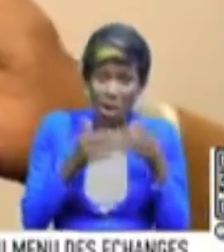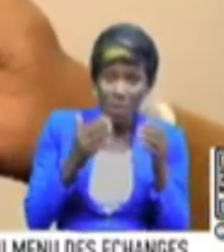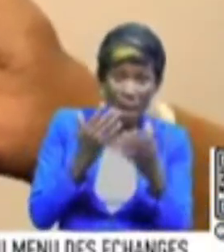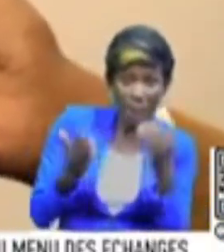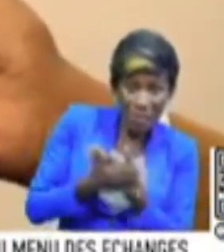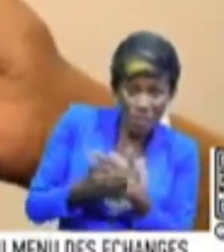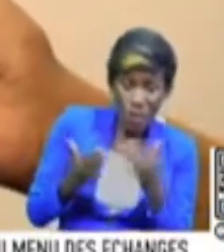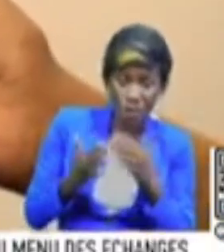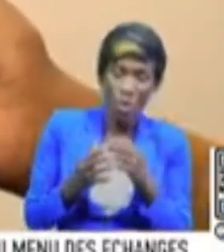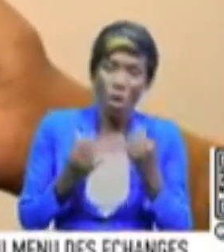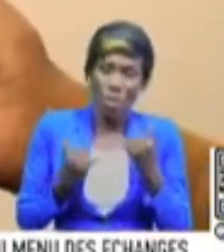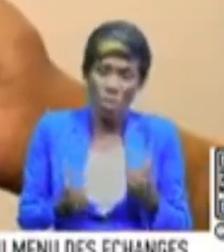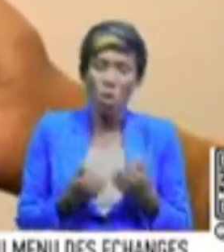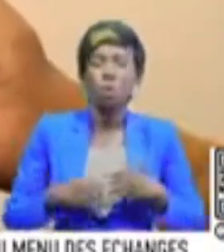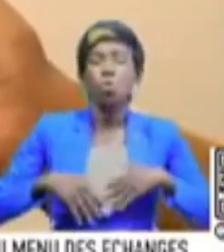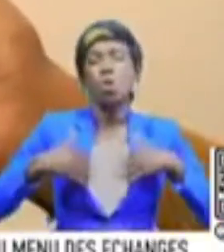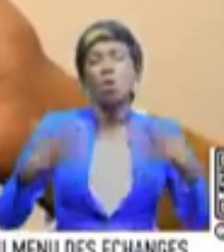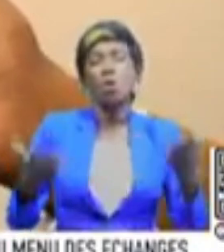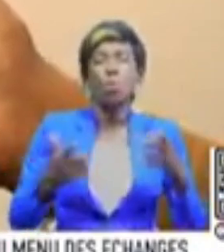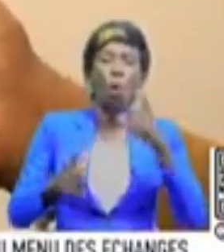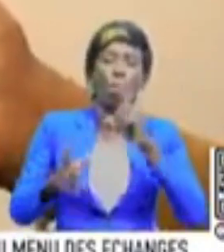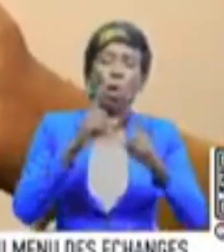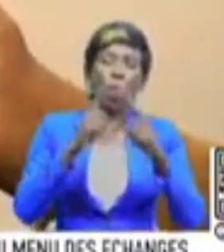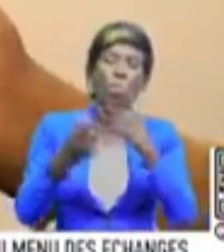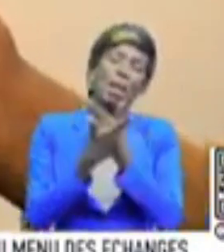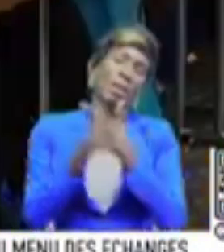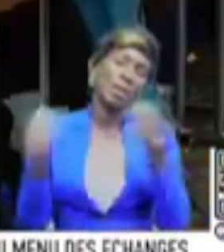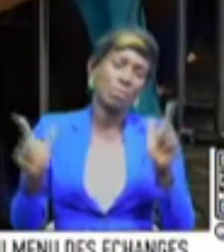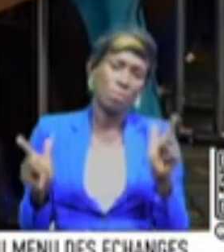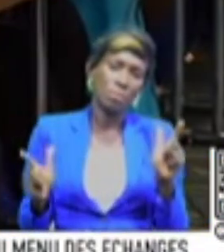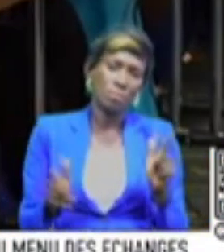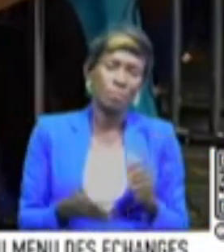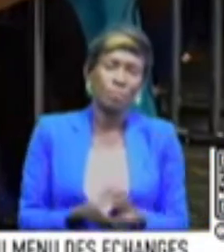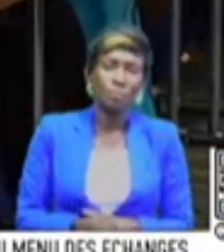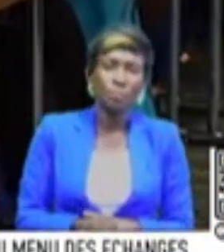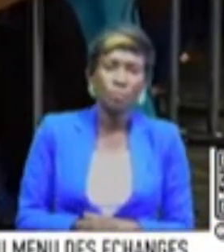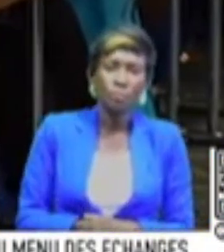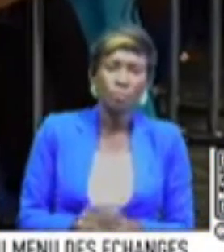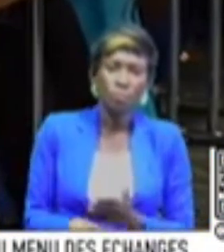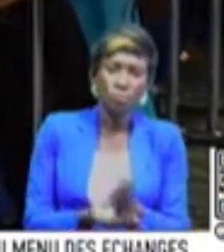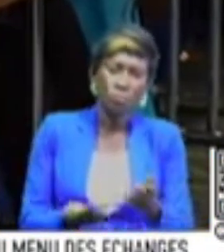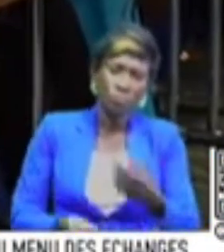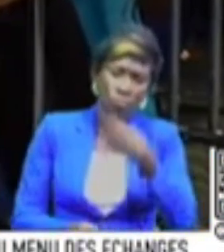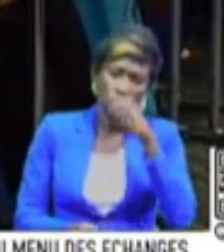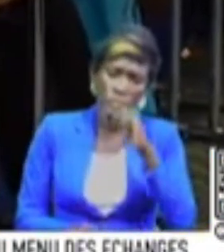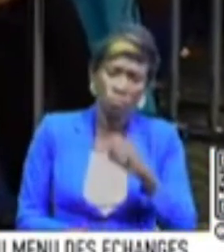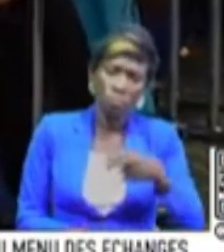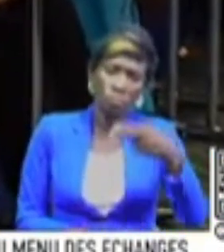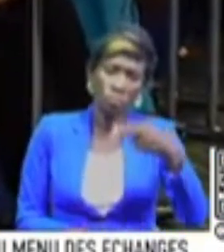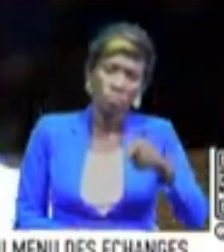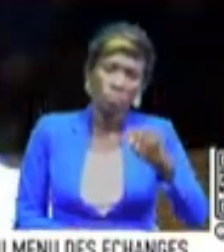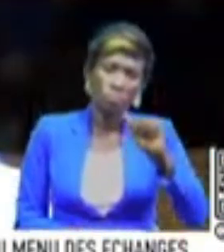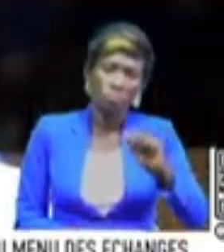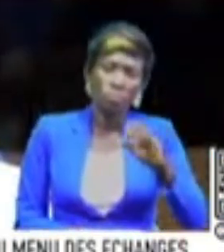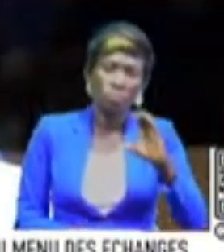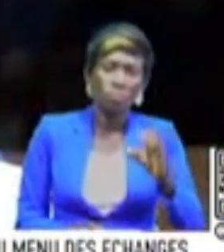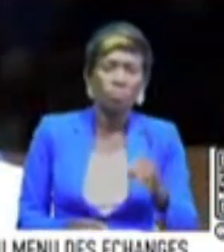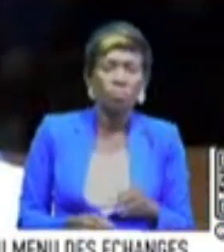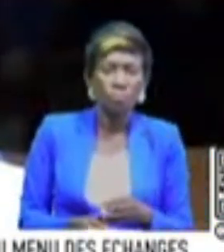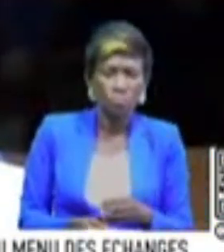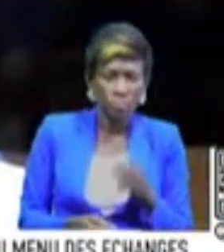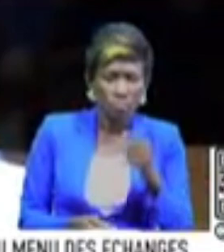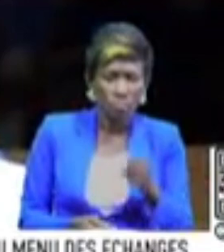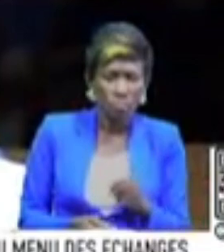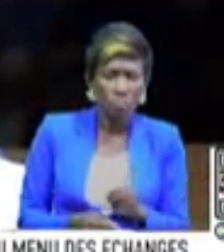démocratisation sous les militaires, contrairement à ce qu'il y avait sous le régime déchu. Au Gabon, la Haute Autorité de la Communication régule